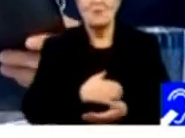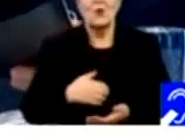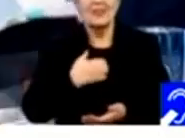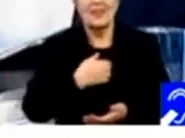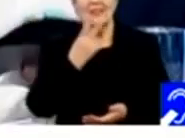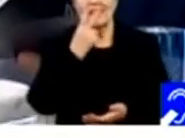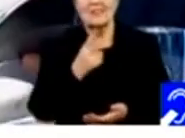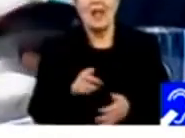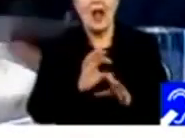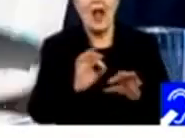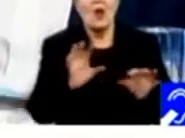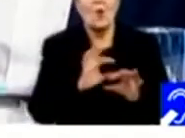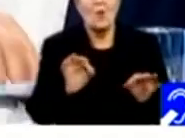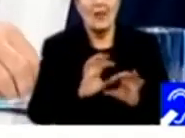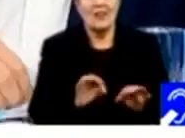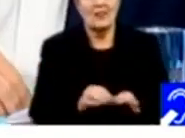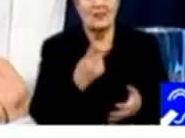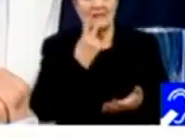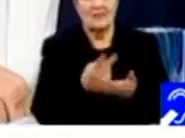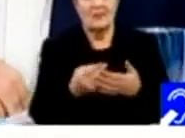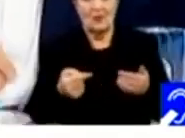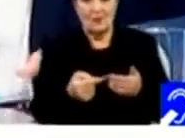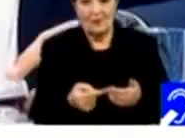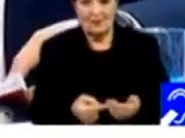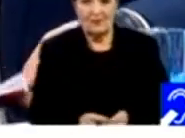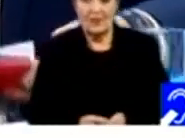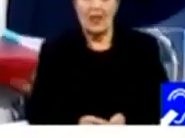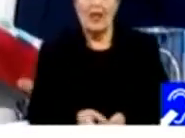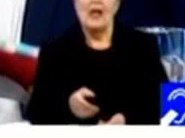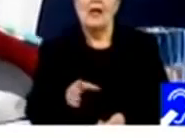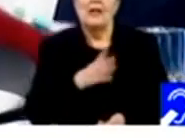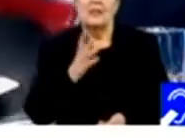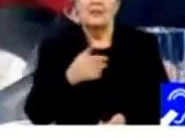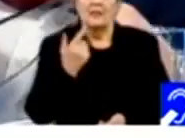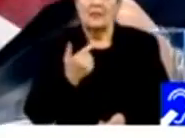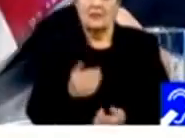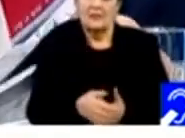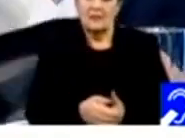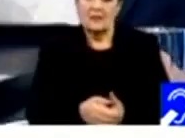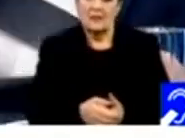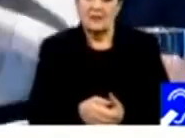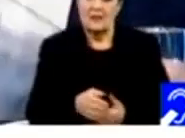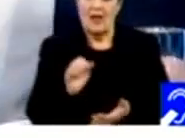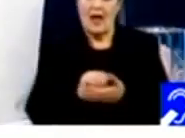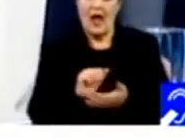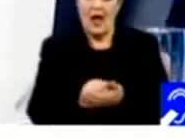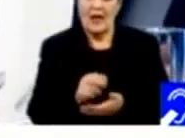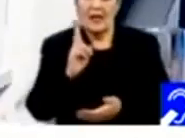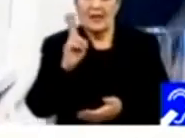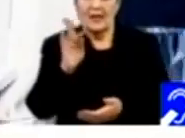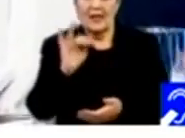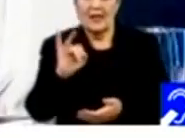trebuie să vă dau toate argumentele, domnule Ceban, și îmi luați din timp. Prieteni, ca să fie clar, uitați-vă cronologia unui act criminal produs